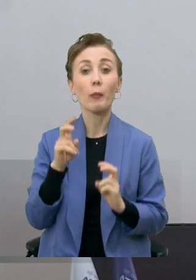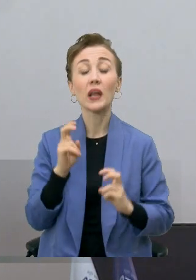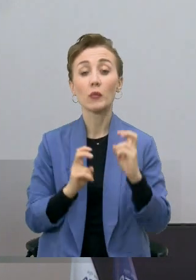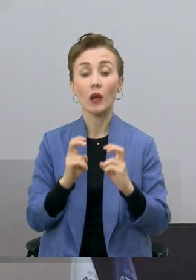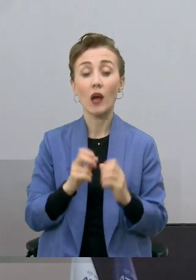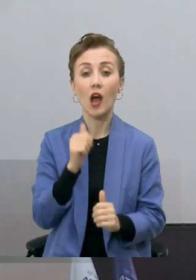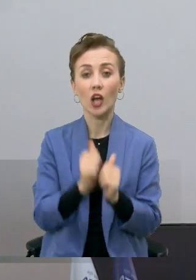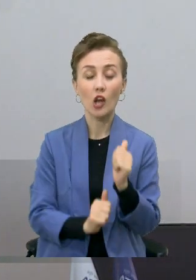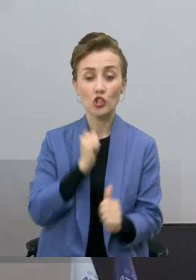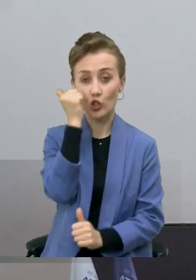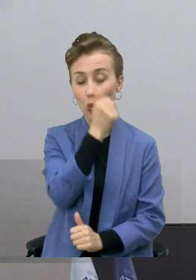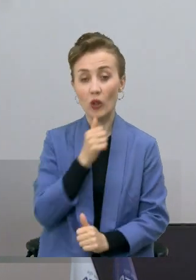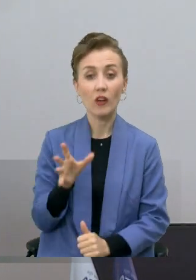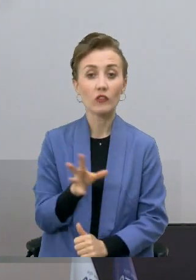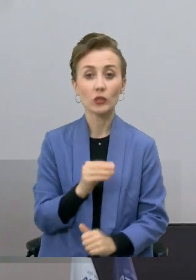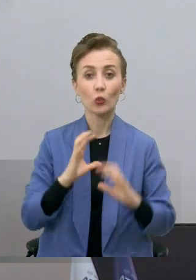миру, к сожалению,